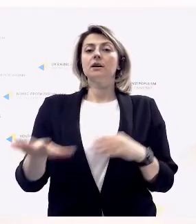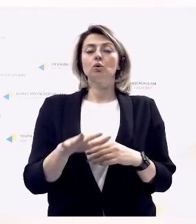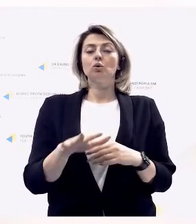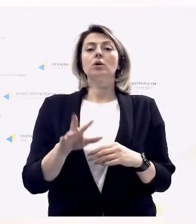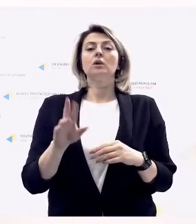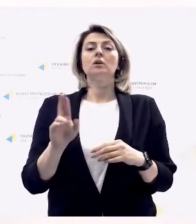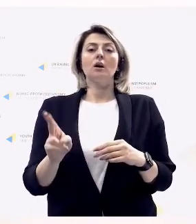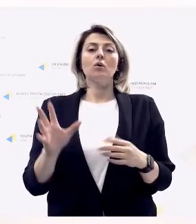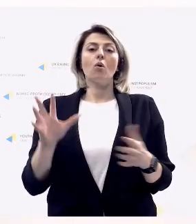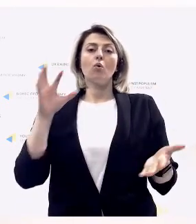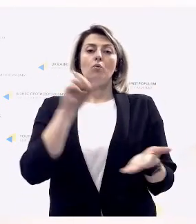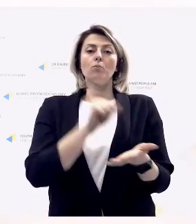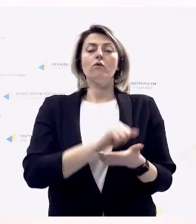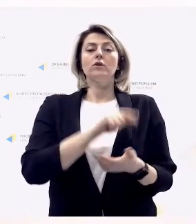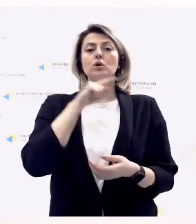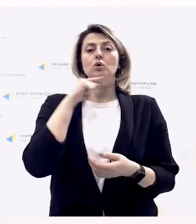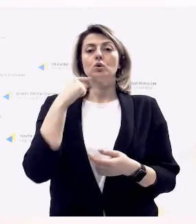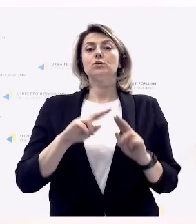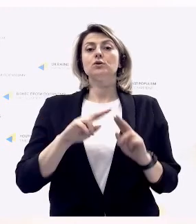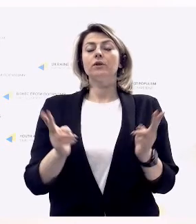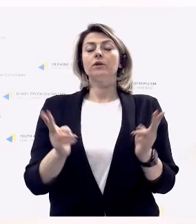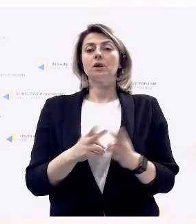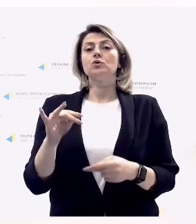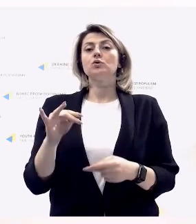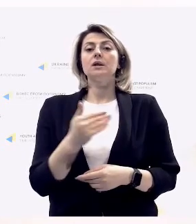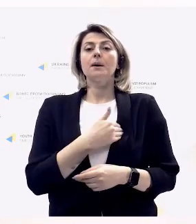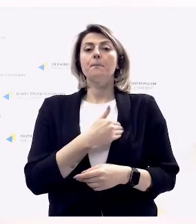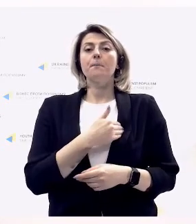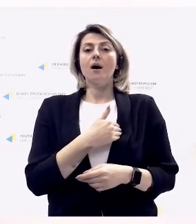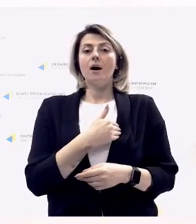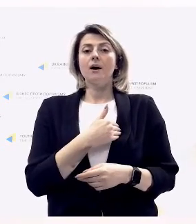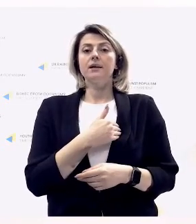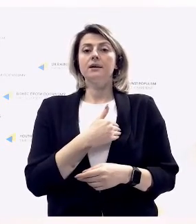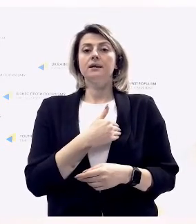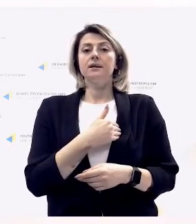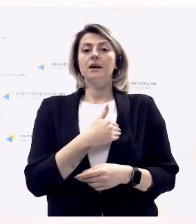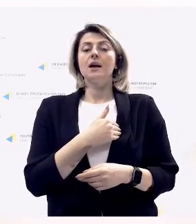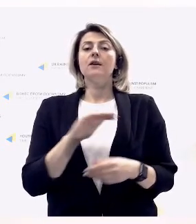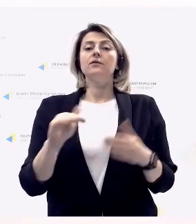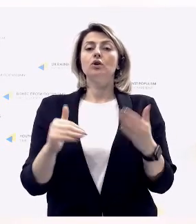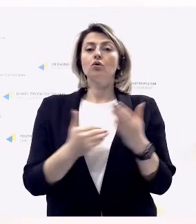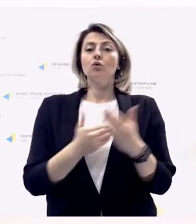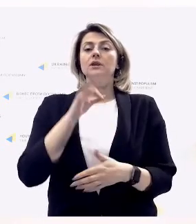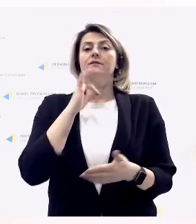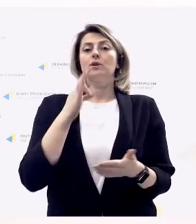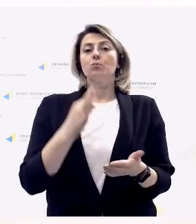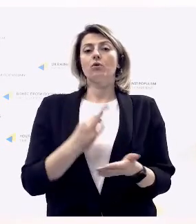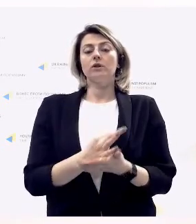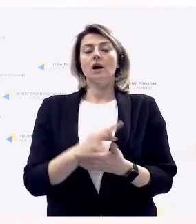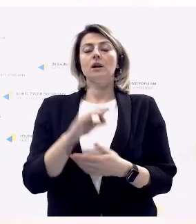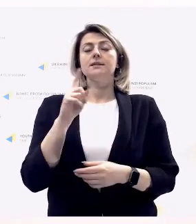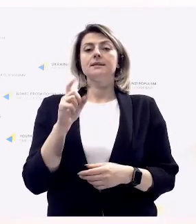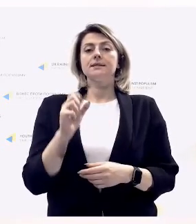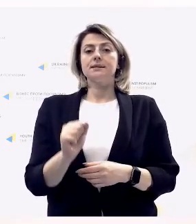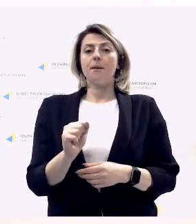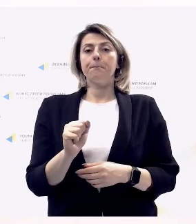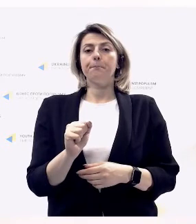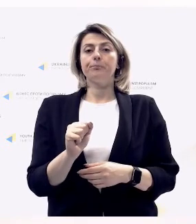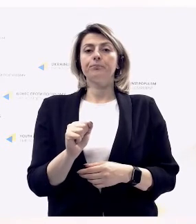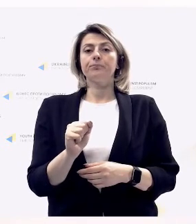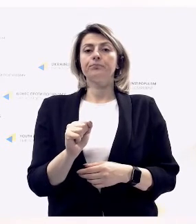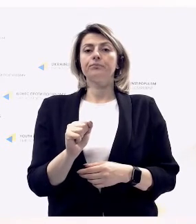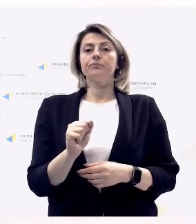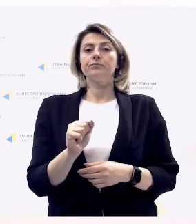окуповані Російською Федерацією і намагає встановити відповідальність за